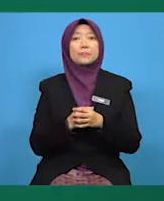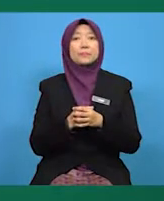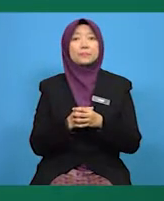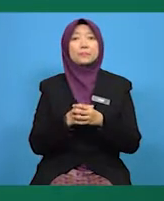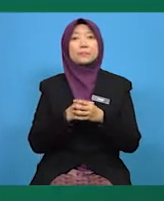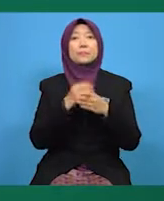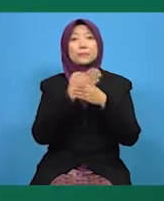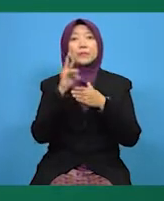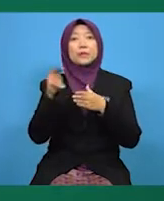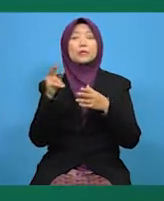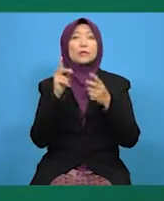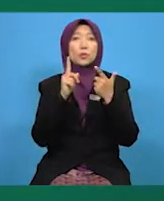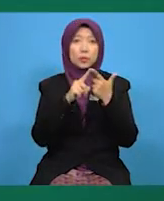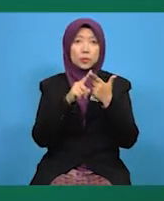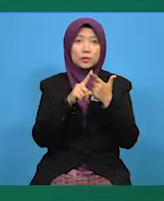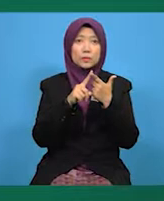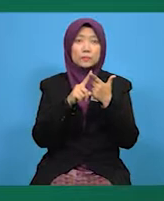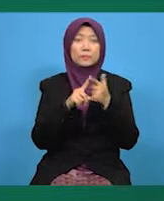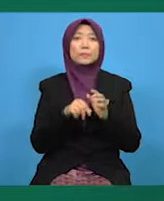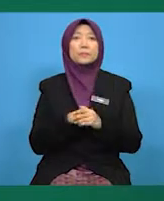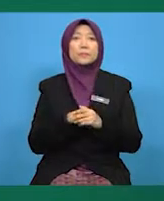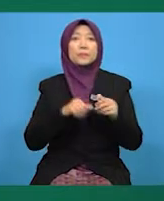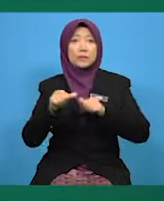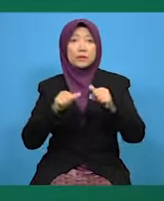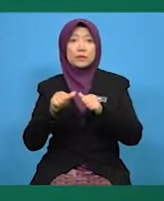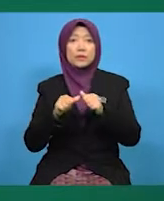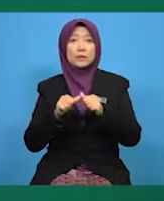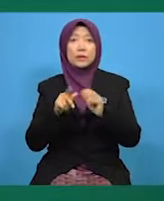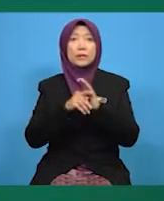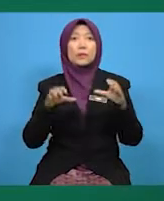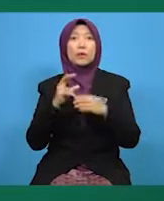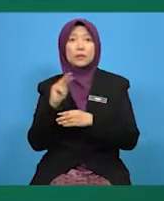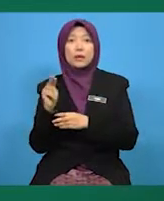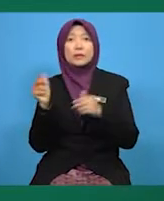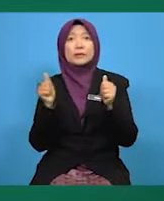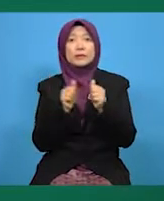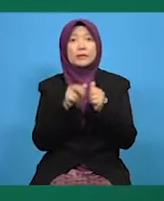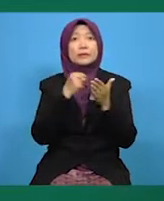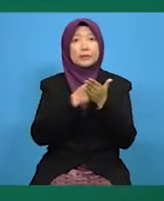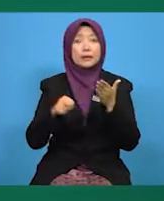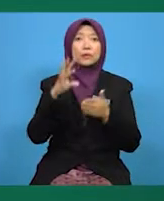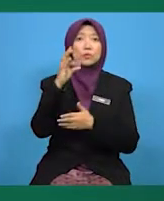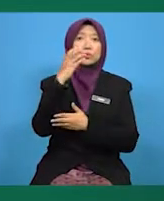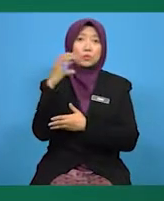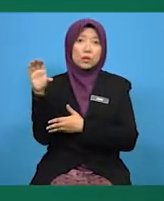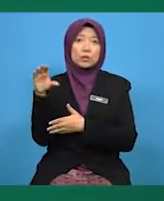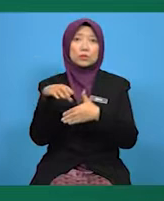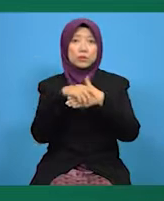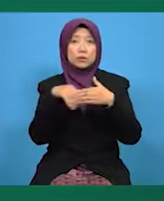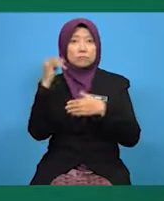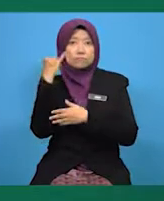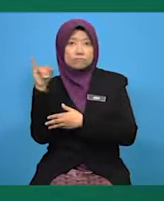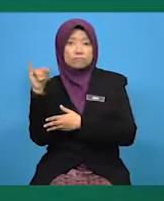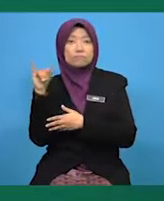Sektor kedua pula terdiri daripada kegiatan pembuatan dengan nilai keluaran RM700 juta